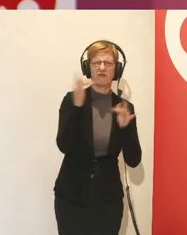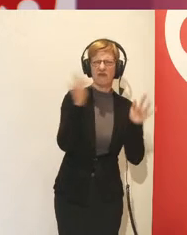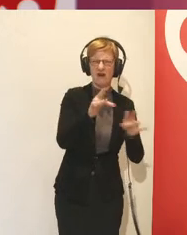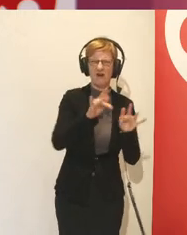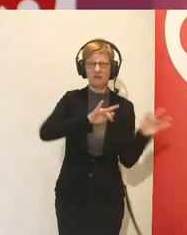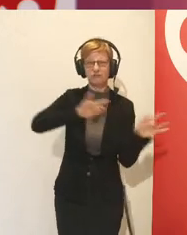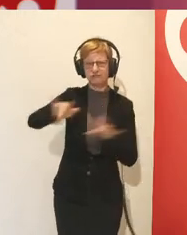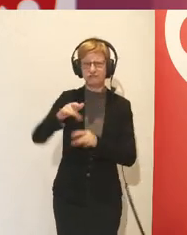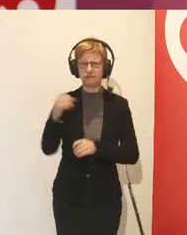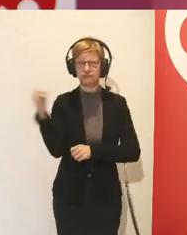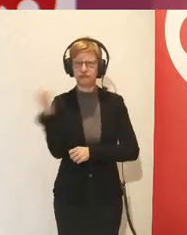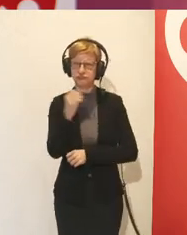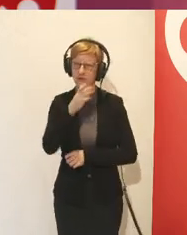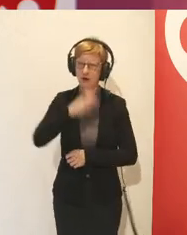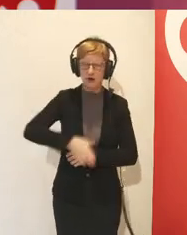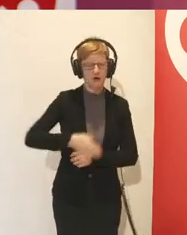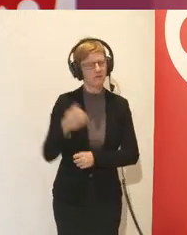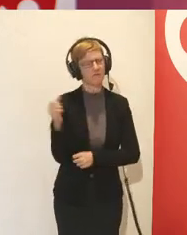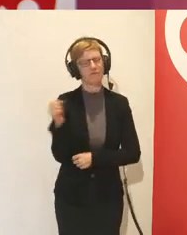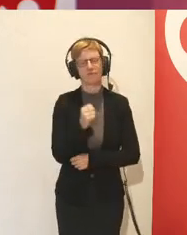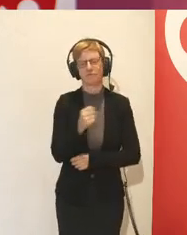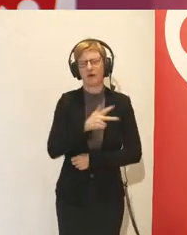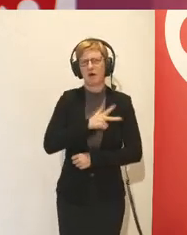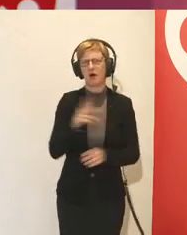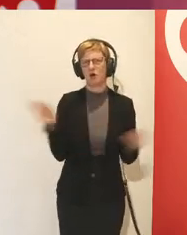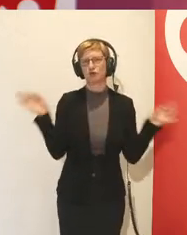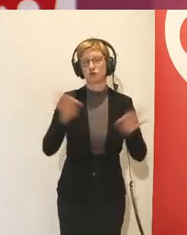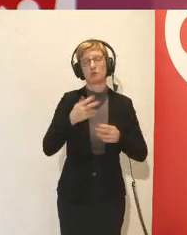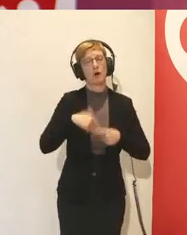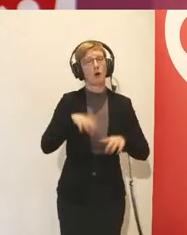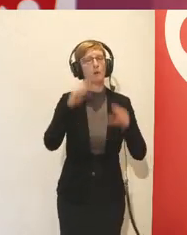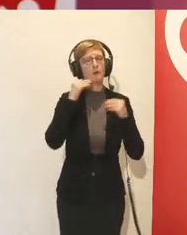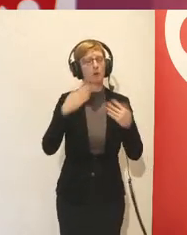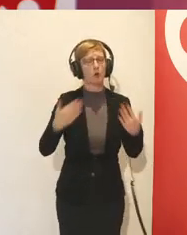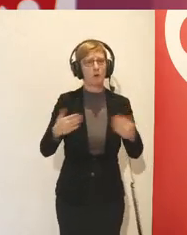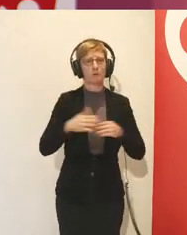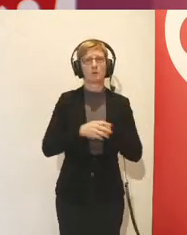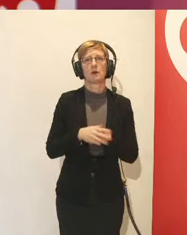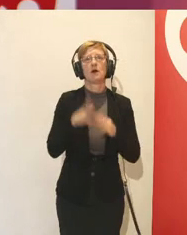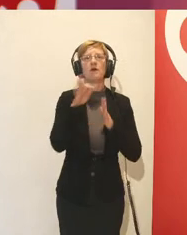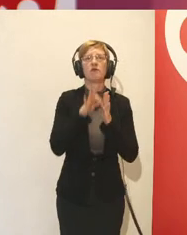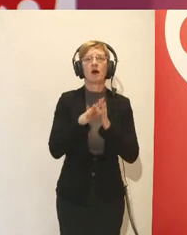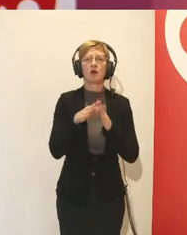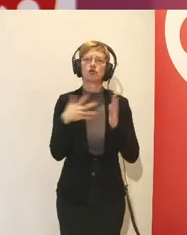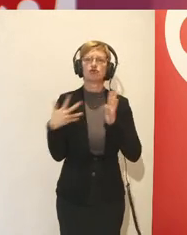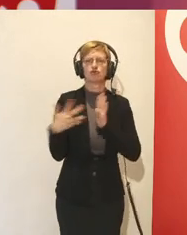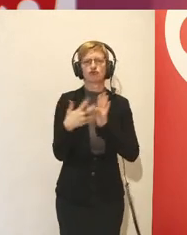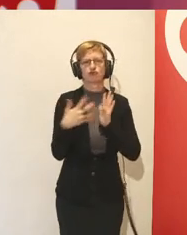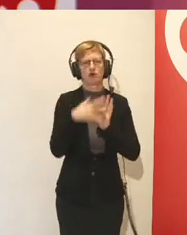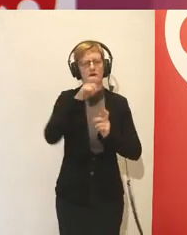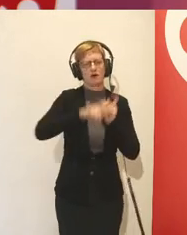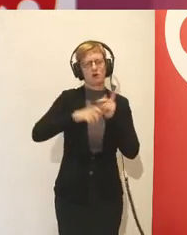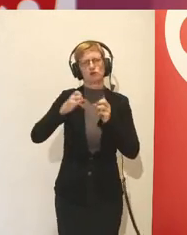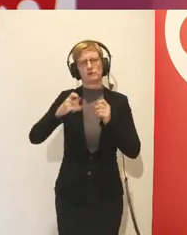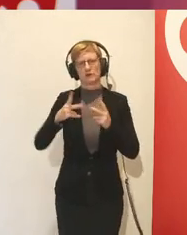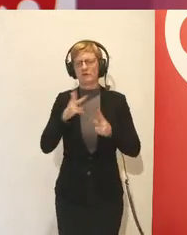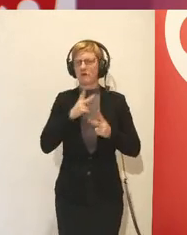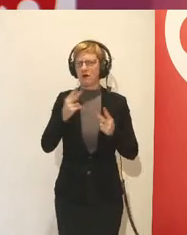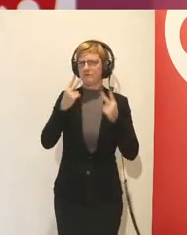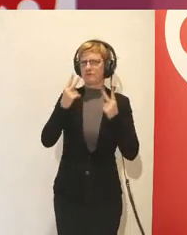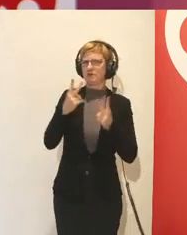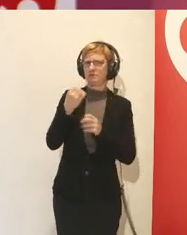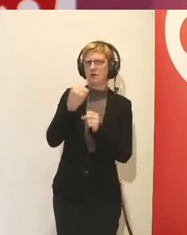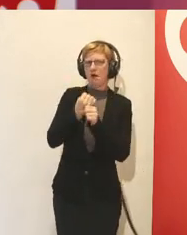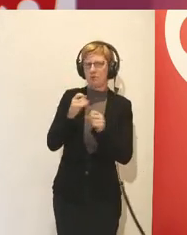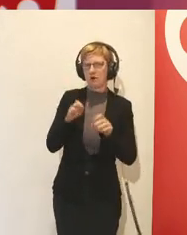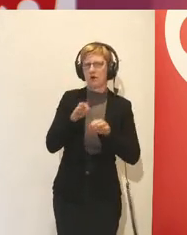ihr und die viele andere experten und experten die journalisten die fakten checker leisten das ist eine sehr sehr wichtige arbeit und das möchte